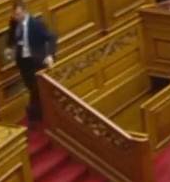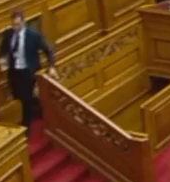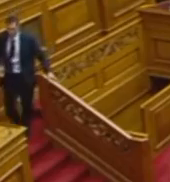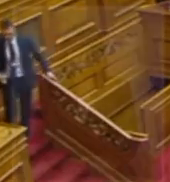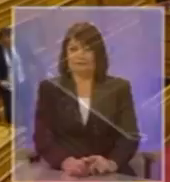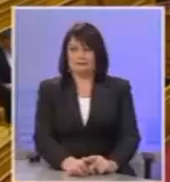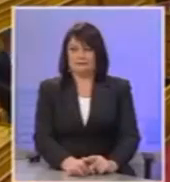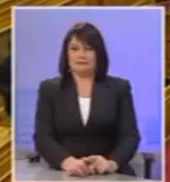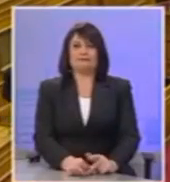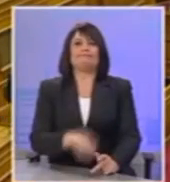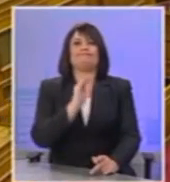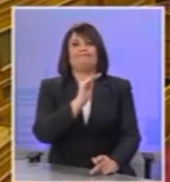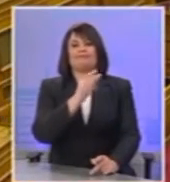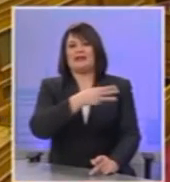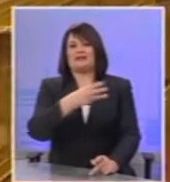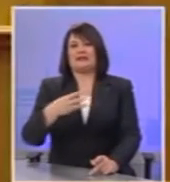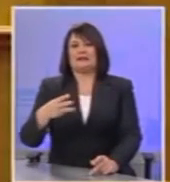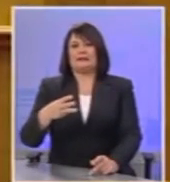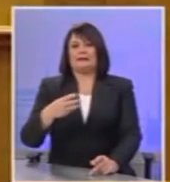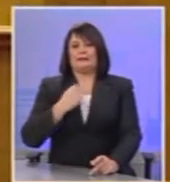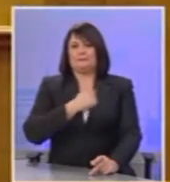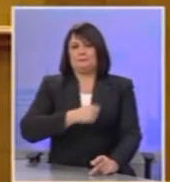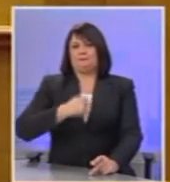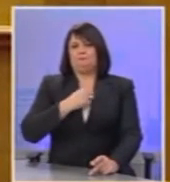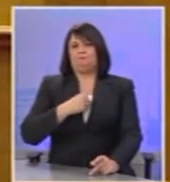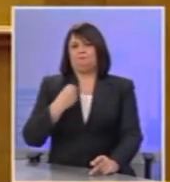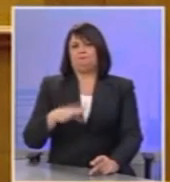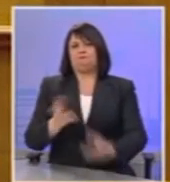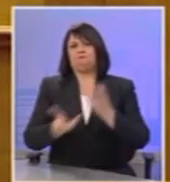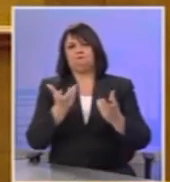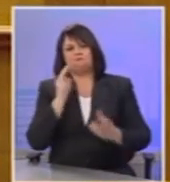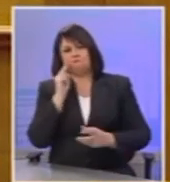είναι θλιβερό να επιχαίρεται με αυτά που λέει ο κύριος Καμένος,